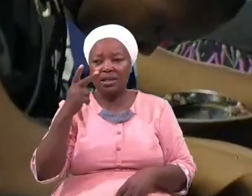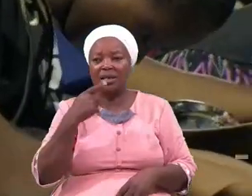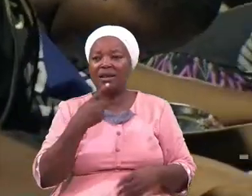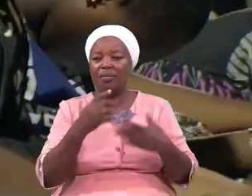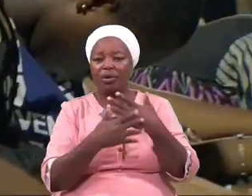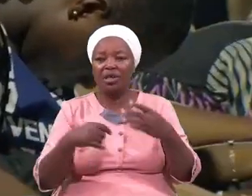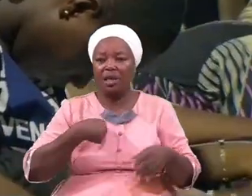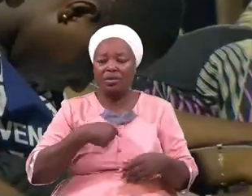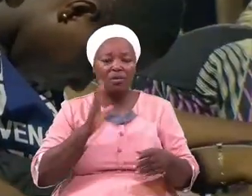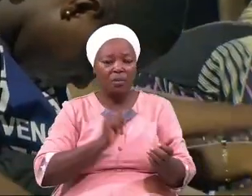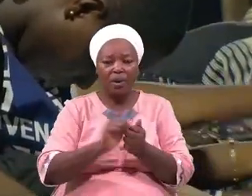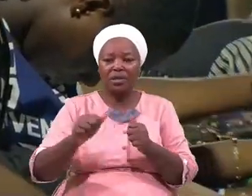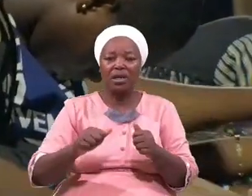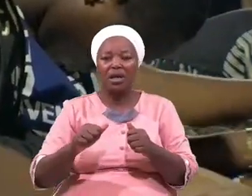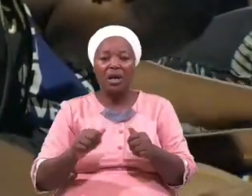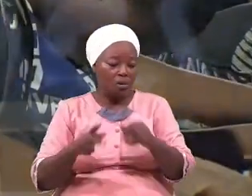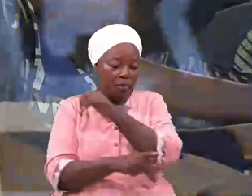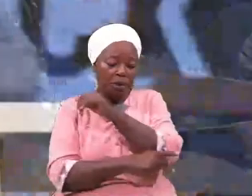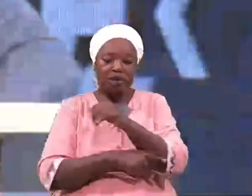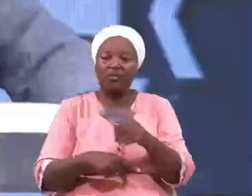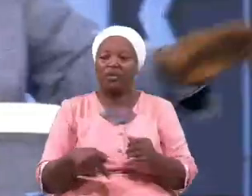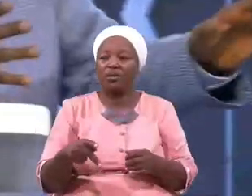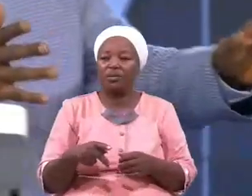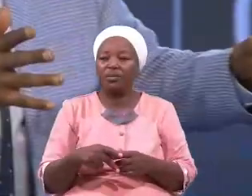Je verrai le sang, je passerai par-dessus vous.